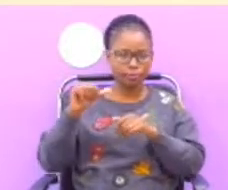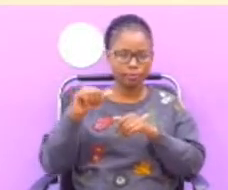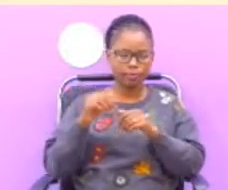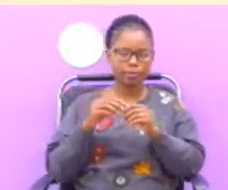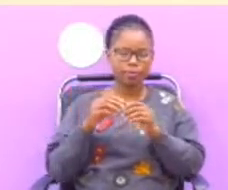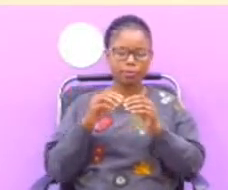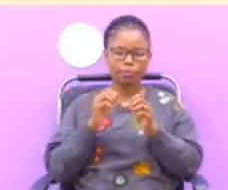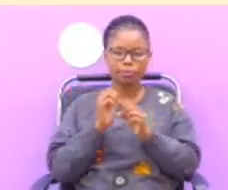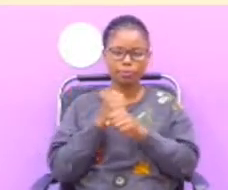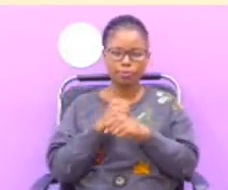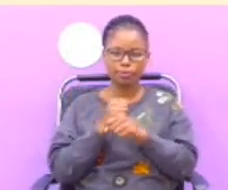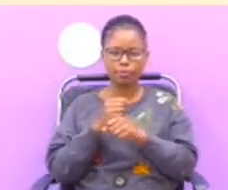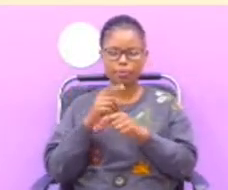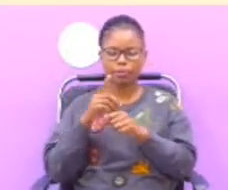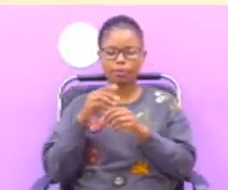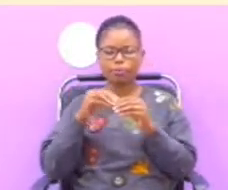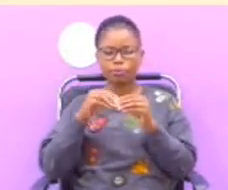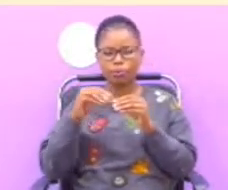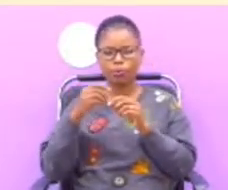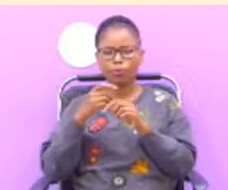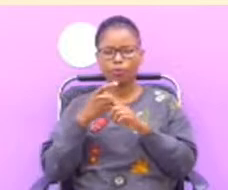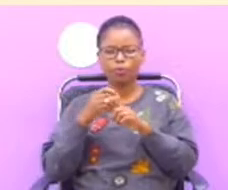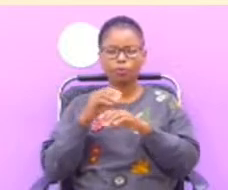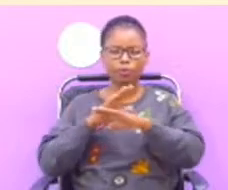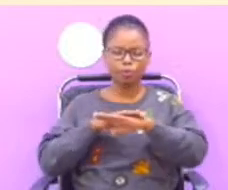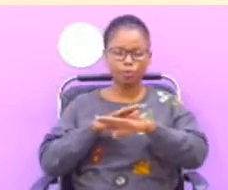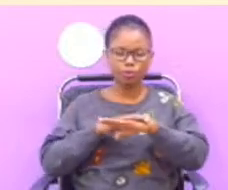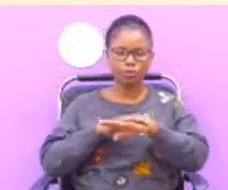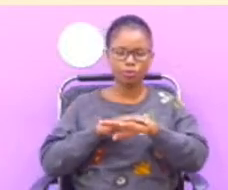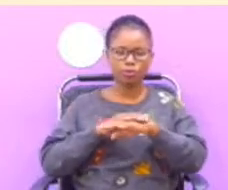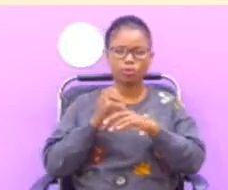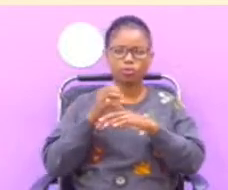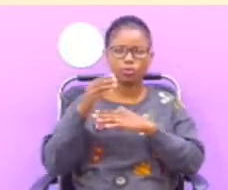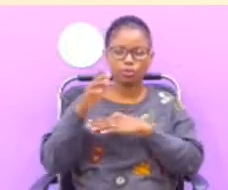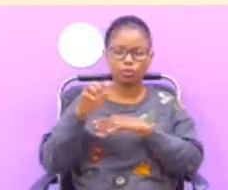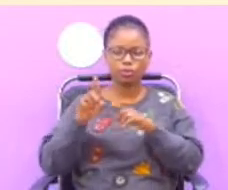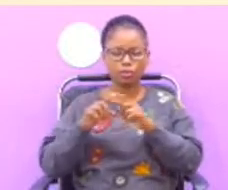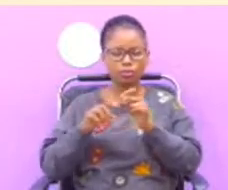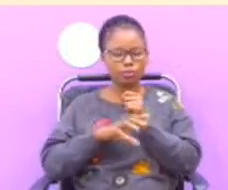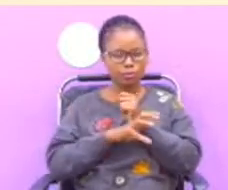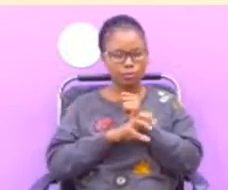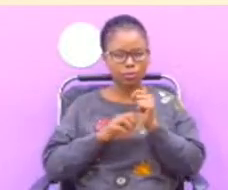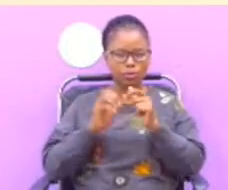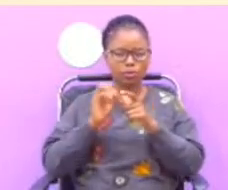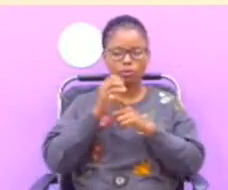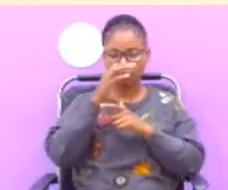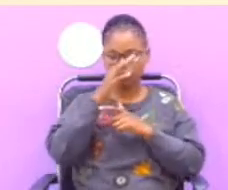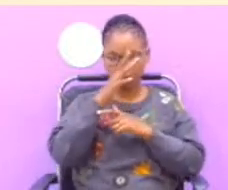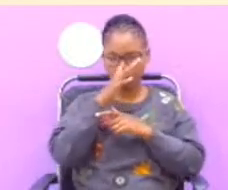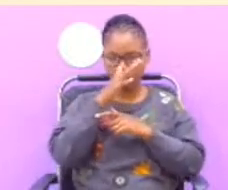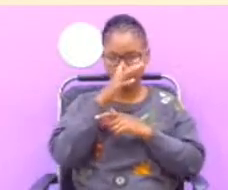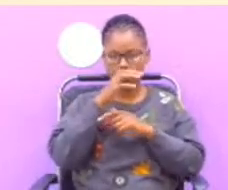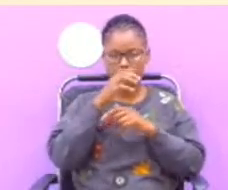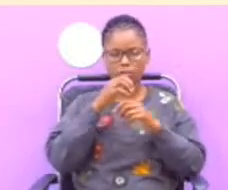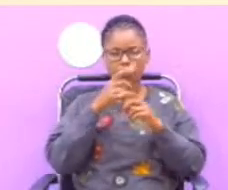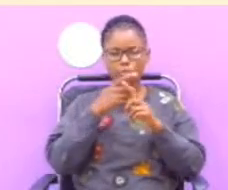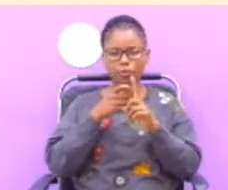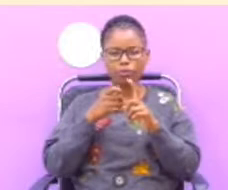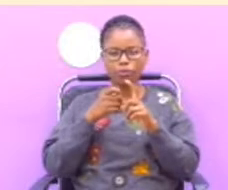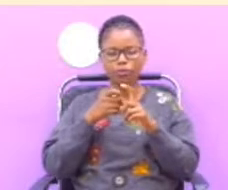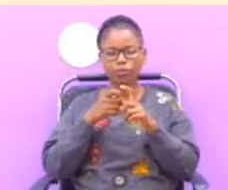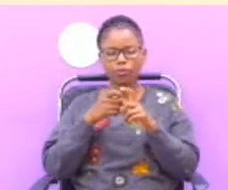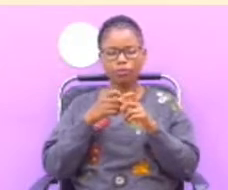ume kiugo-inĩ kĩa Ngai we nĩ ũĩ maheni macio ũici ũcio nĩguo ũtũmaga ume kiugo-inĩ kĩa